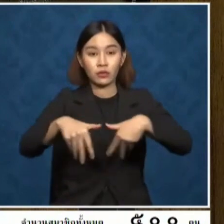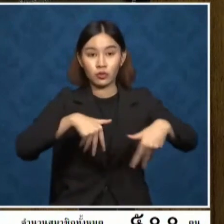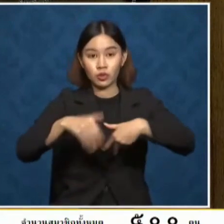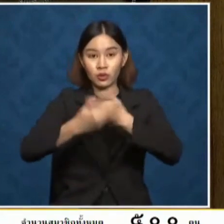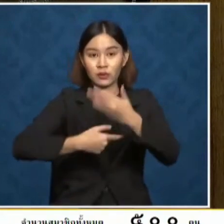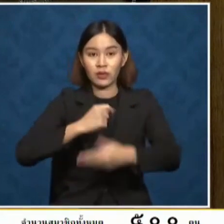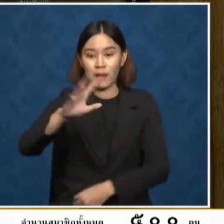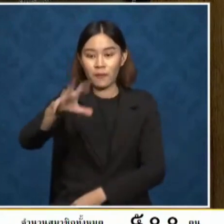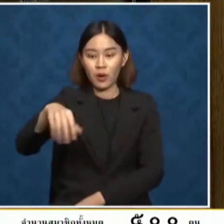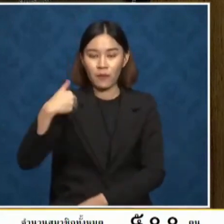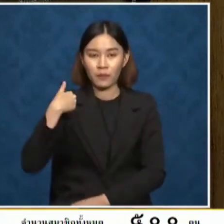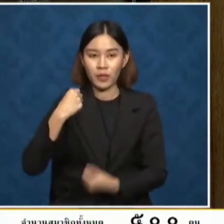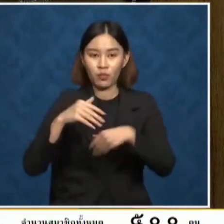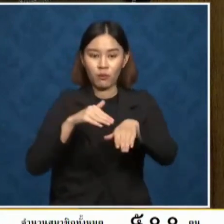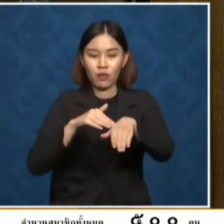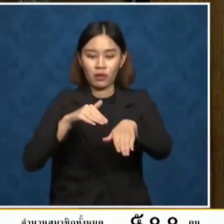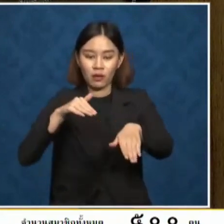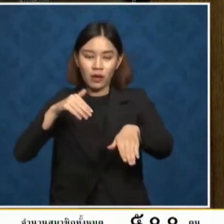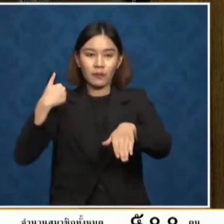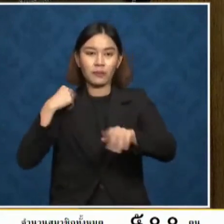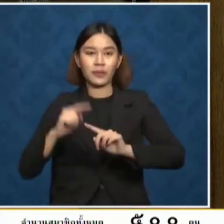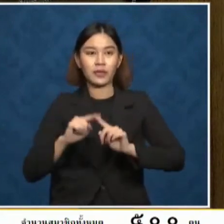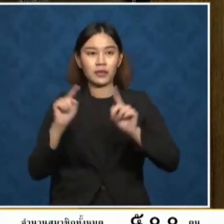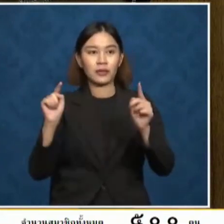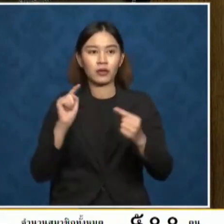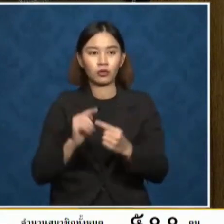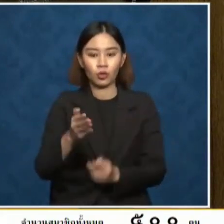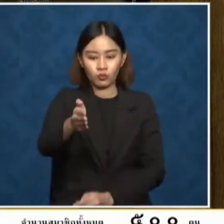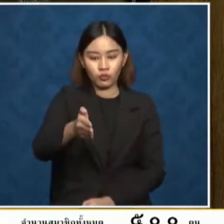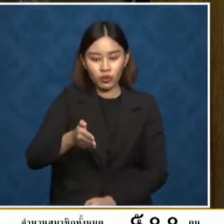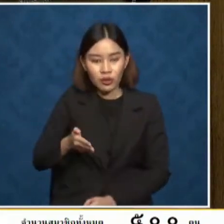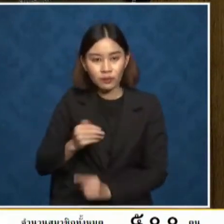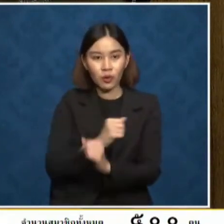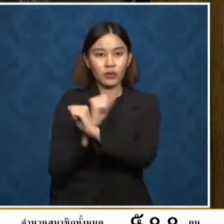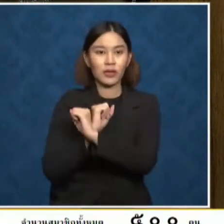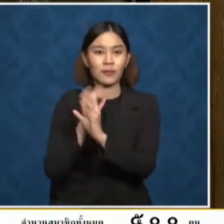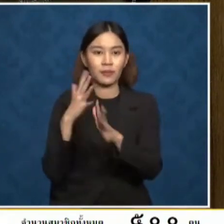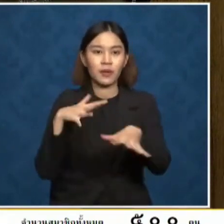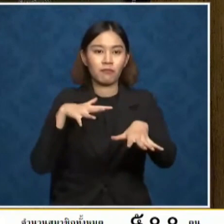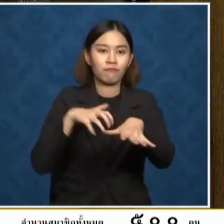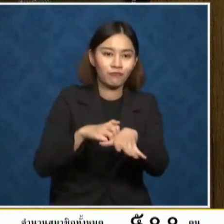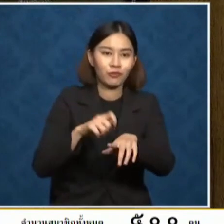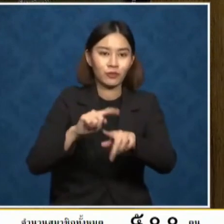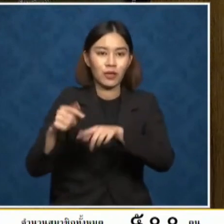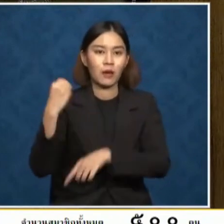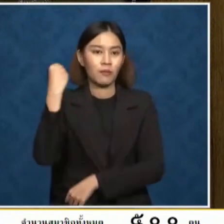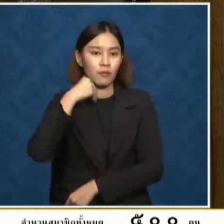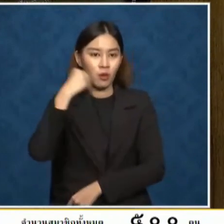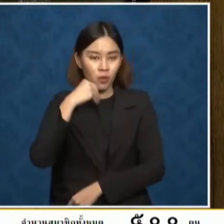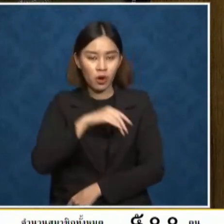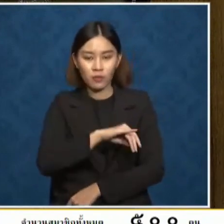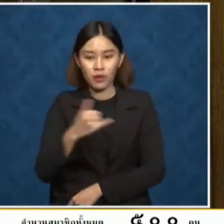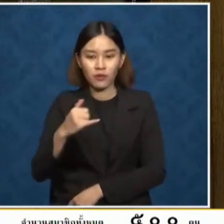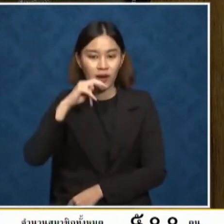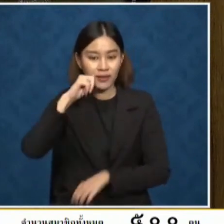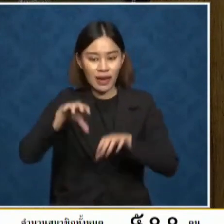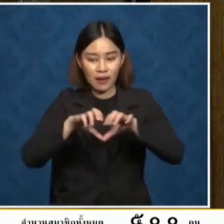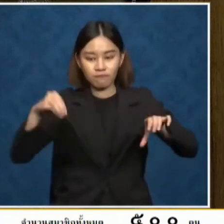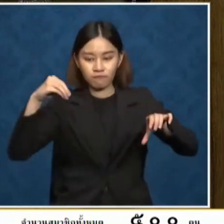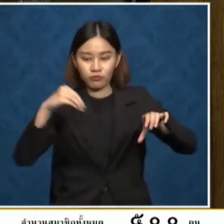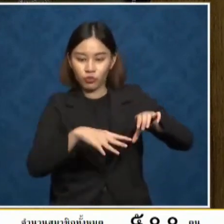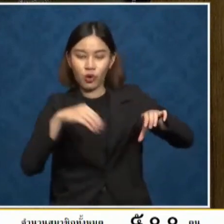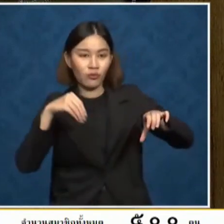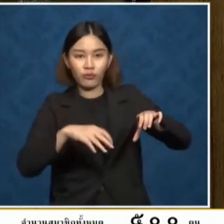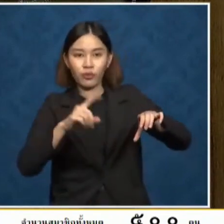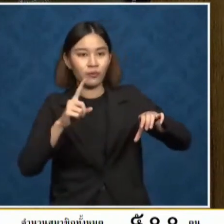ตลาดมีปริมาณการจราจรสูงแต่ไม่มีที่การระหว่างเลนสวนจึงเกิดอุบัติเหตุบ่อยรวมไปถึงบางจุดระบบระบายน้ำไม่สามารถ